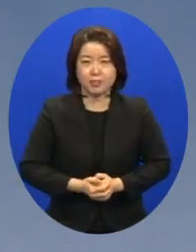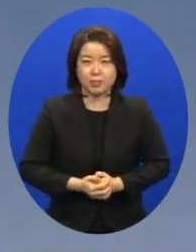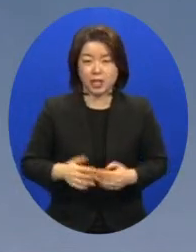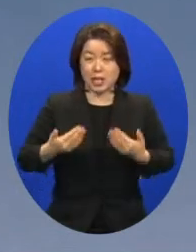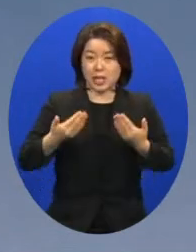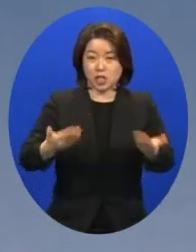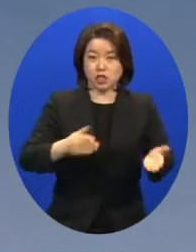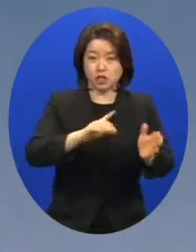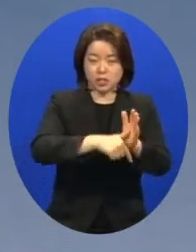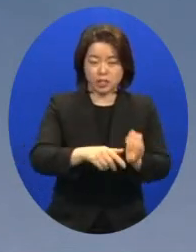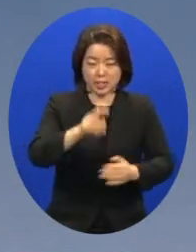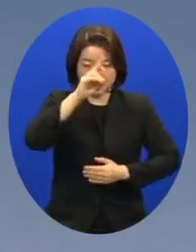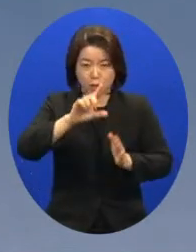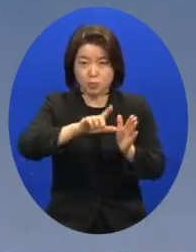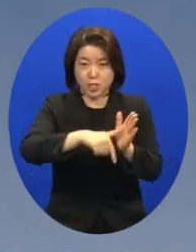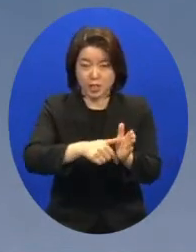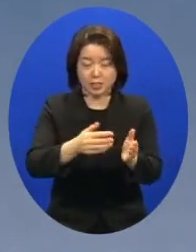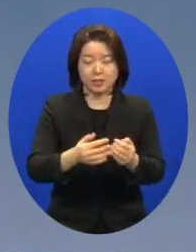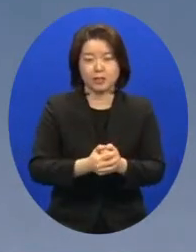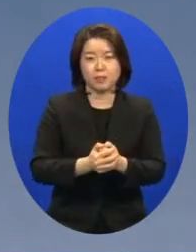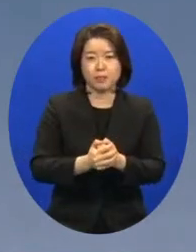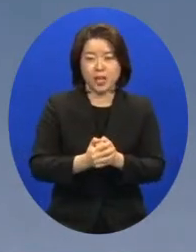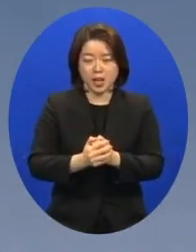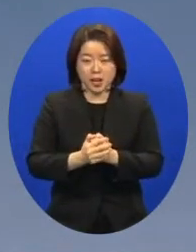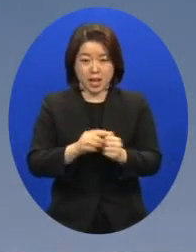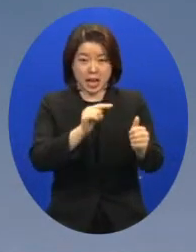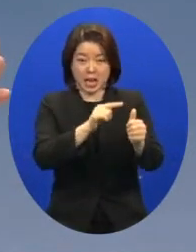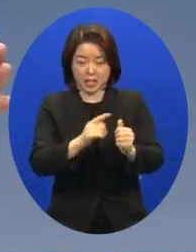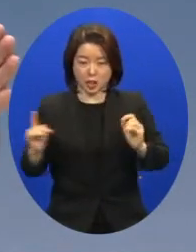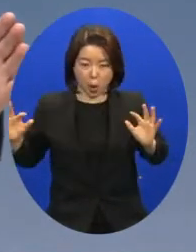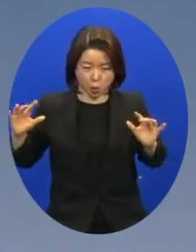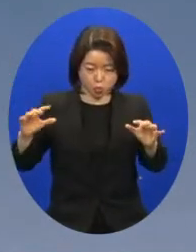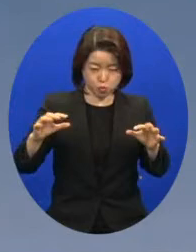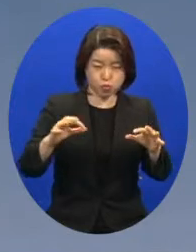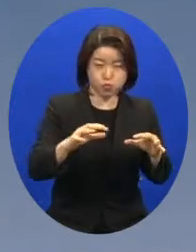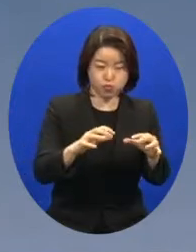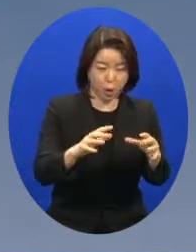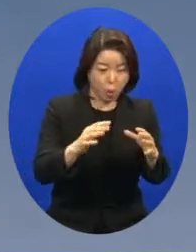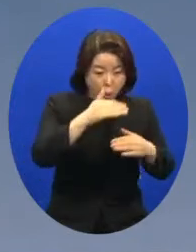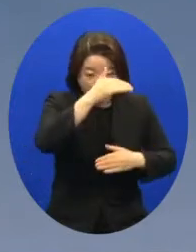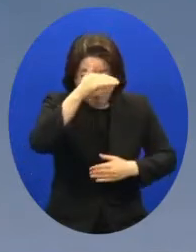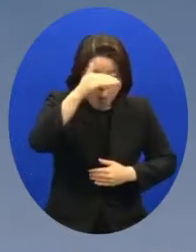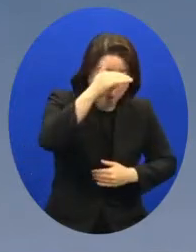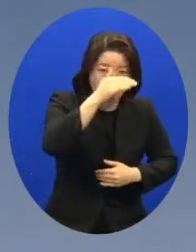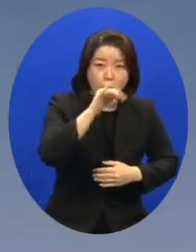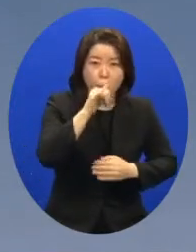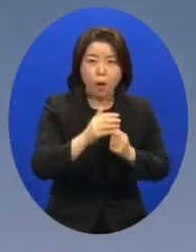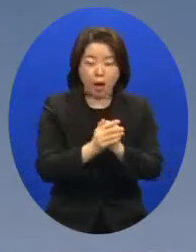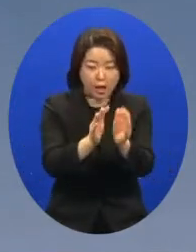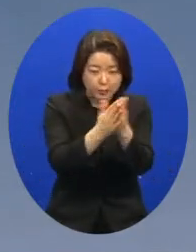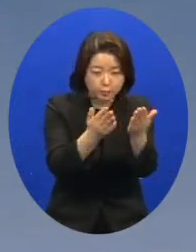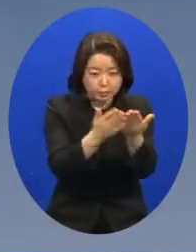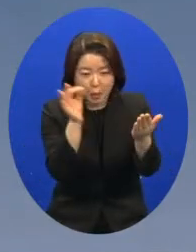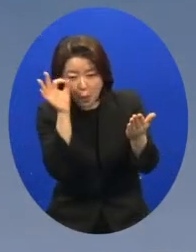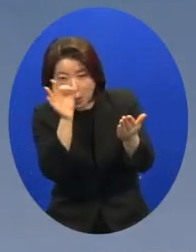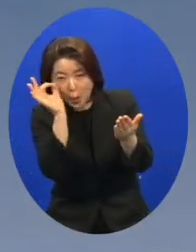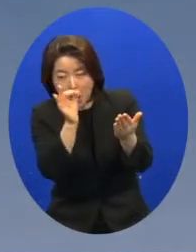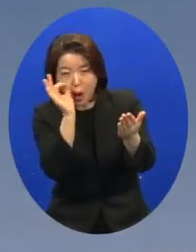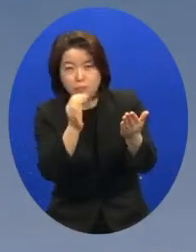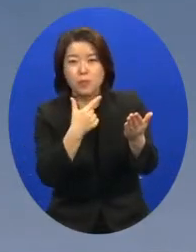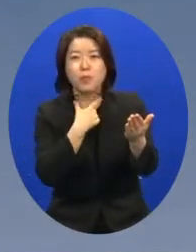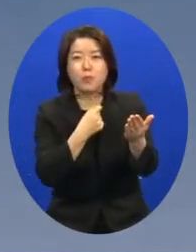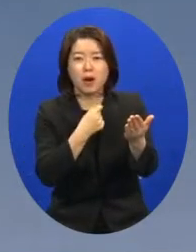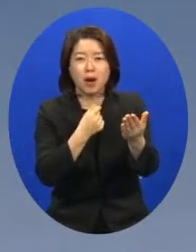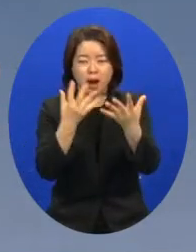지 4시간 점점 지가 한테 다들 그 아이의 옆에 몰려들어서 그걸 하나라도 더 보려고